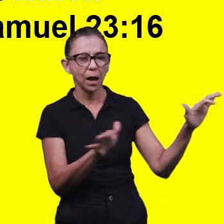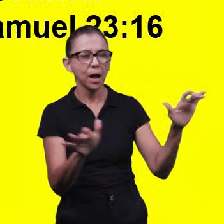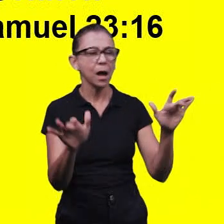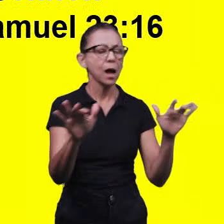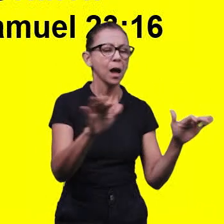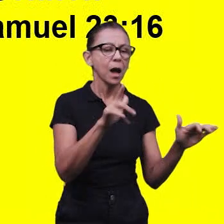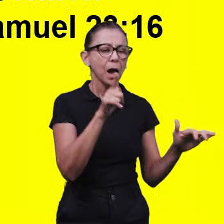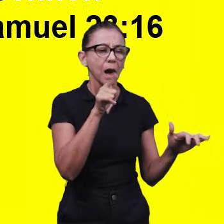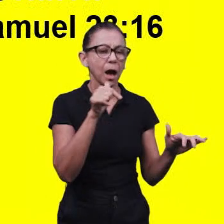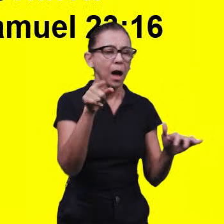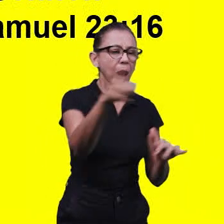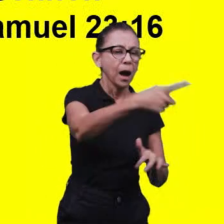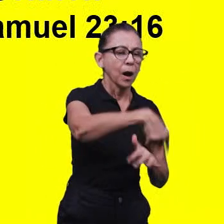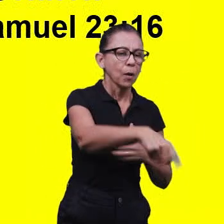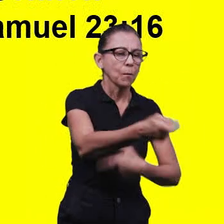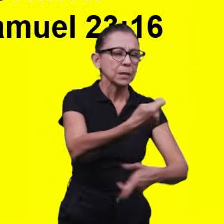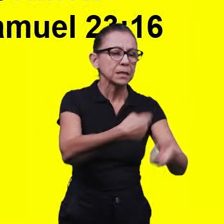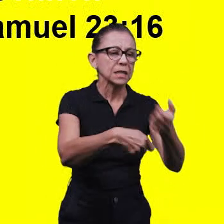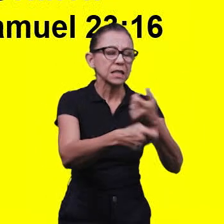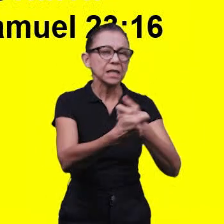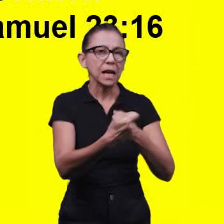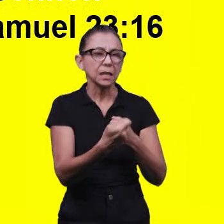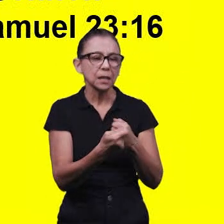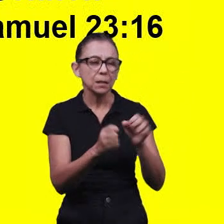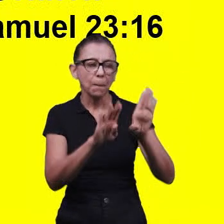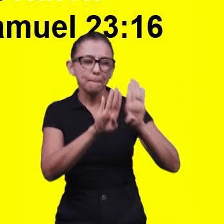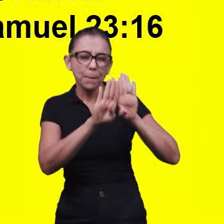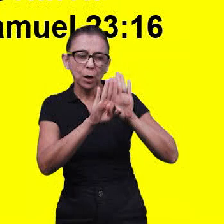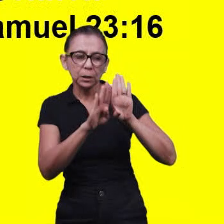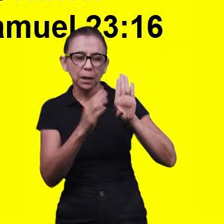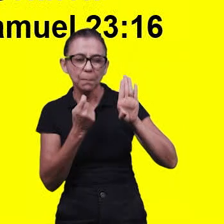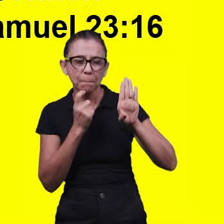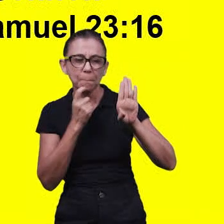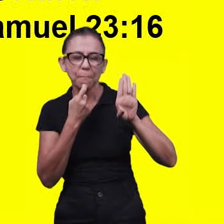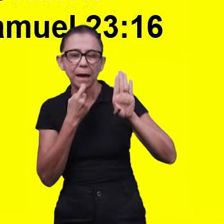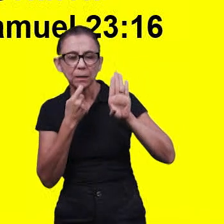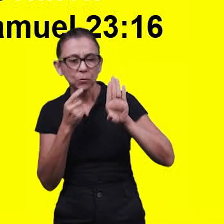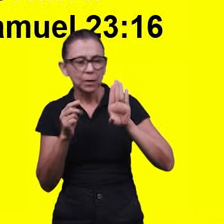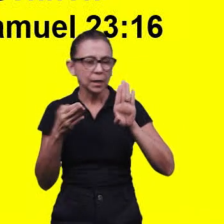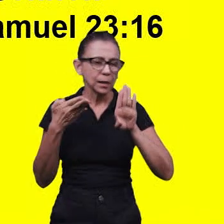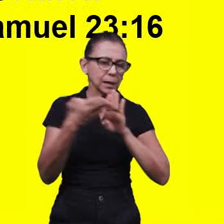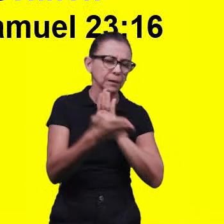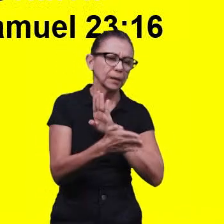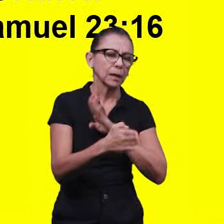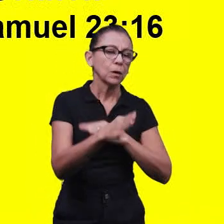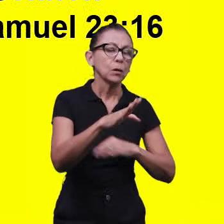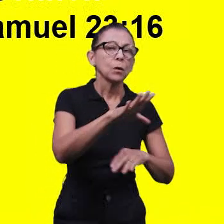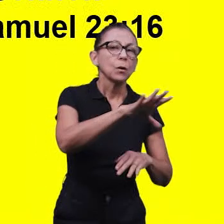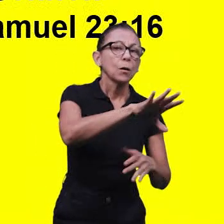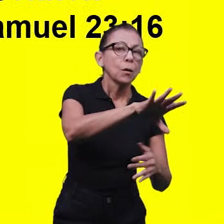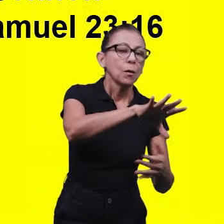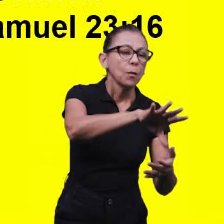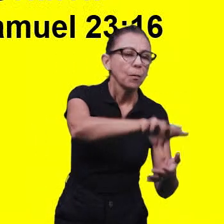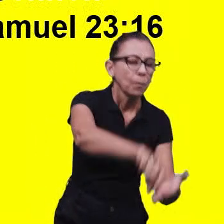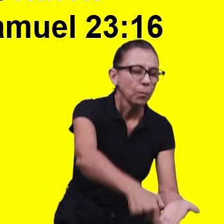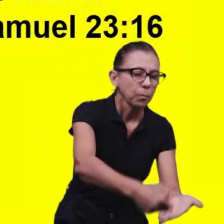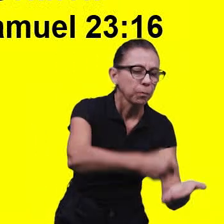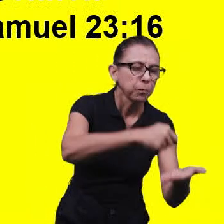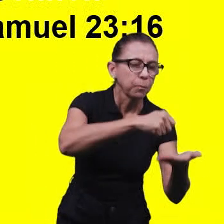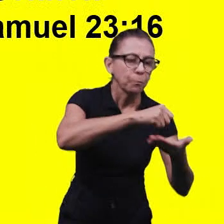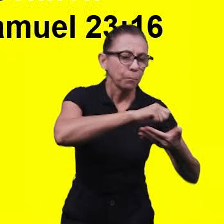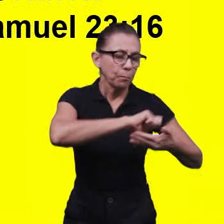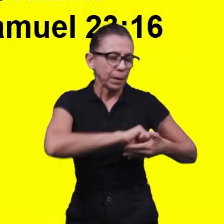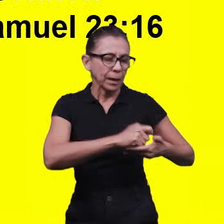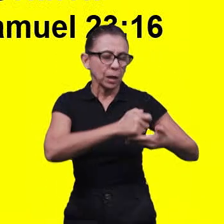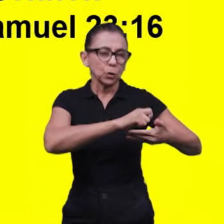de Philistins et ont pris l'eau du puits de Bethléem qui est à côté de la porte, l'ont pris et